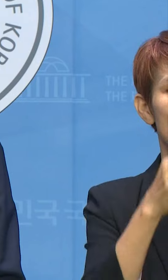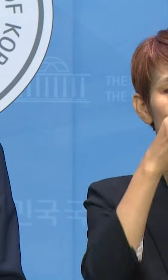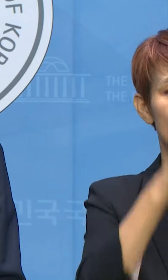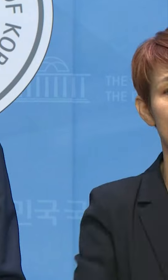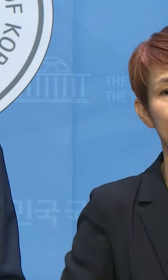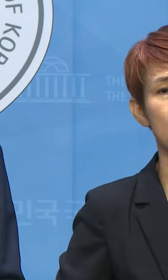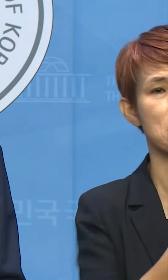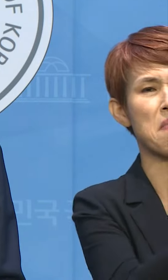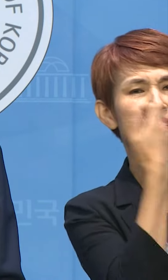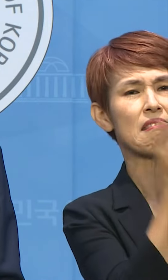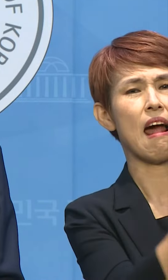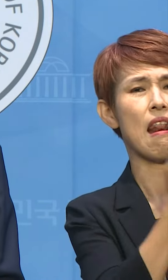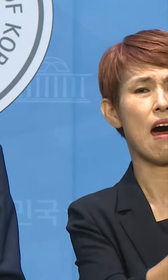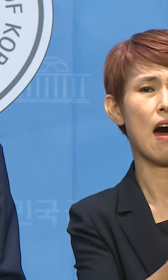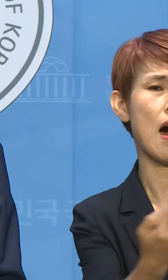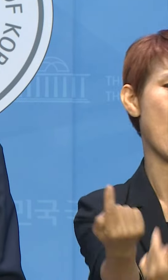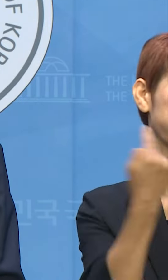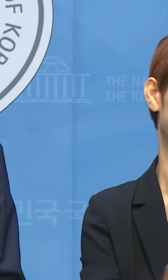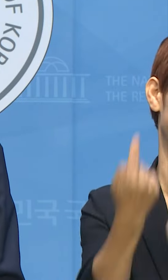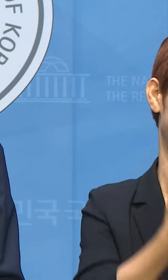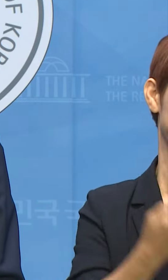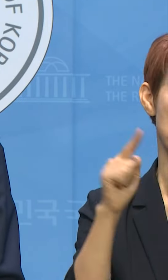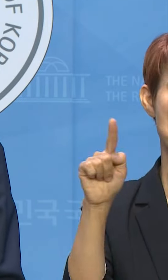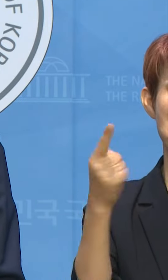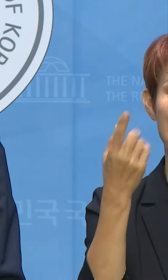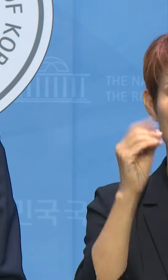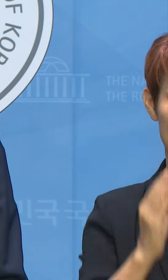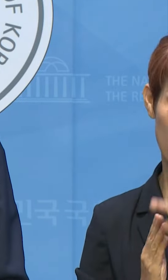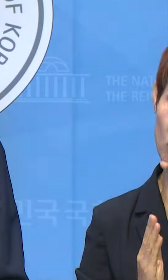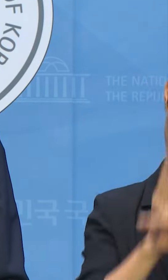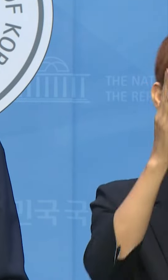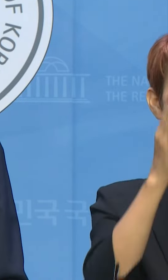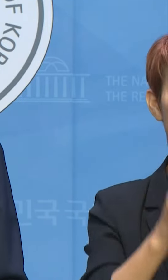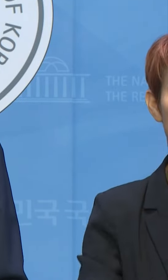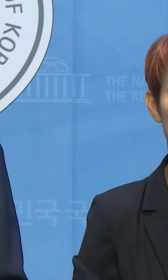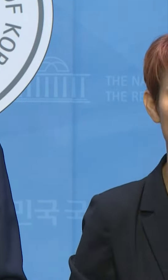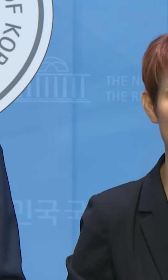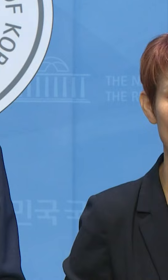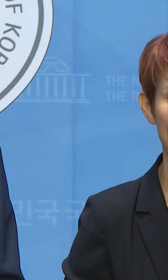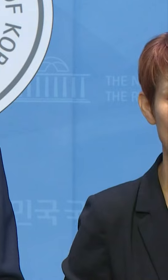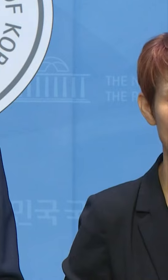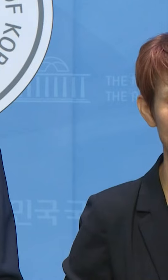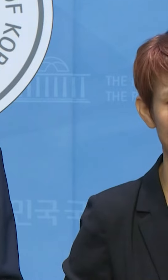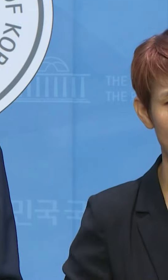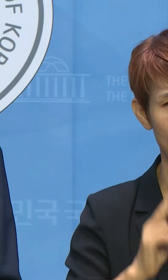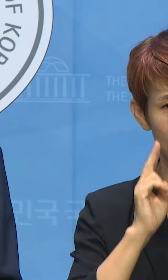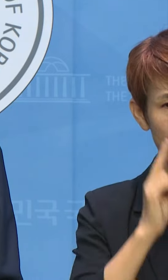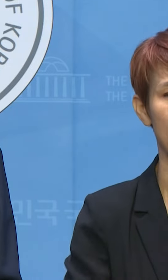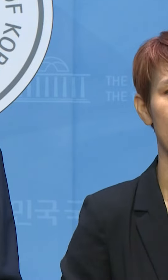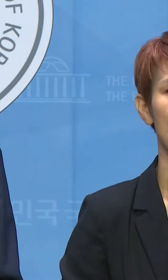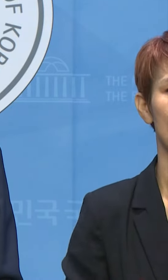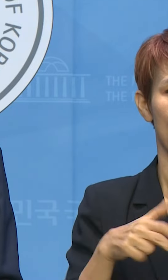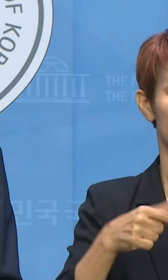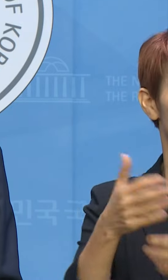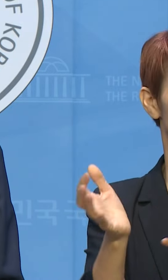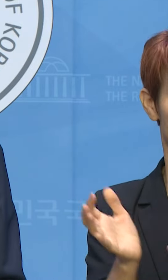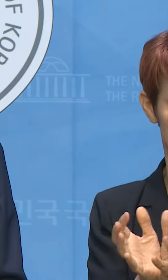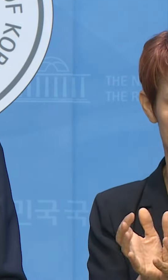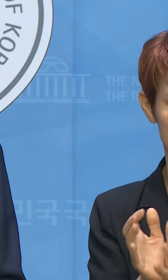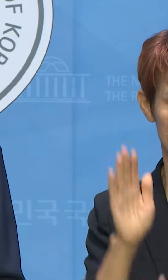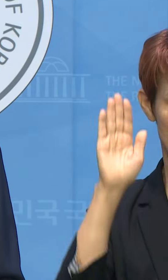윤대 탄핵청원 100만명이 넘 했습니까 조 혁신당